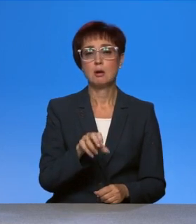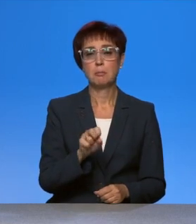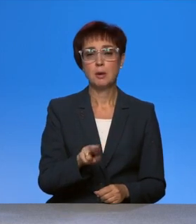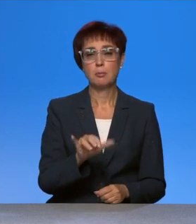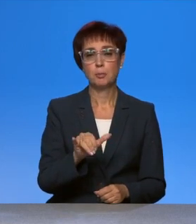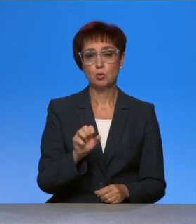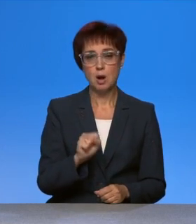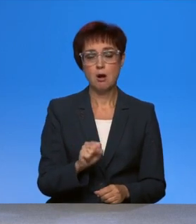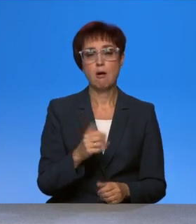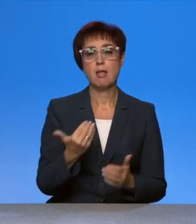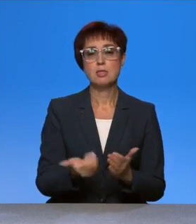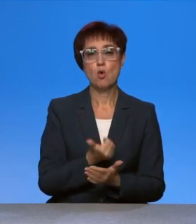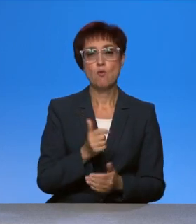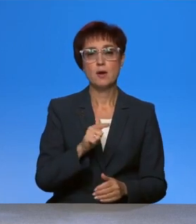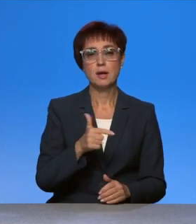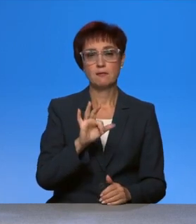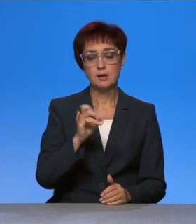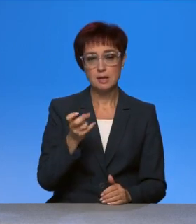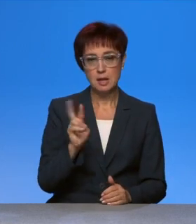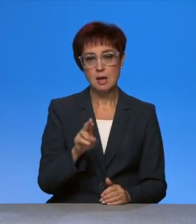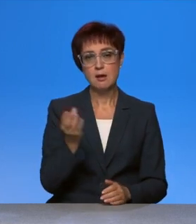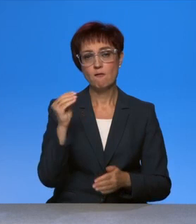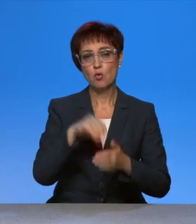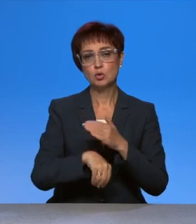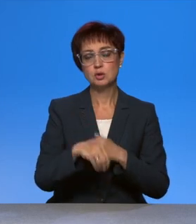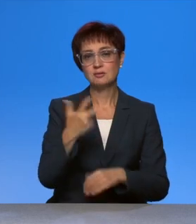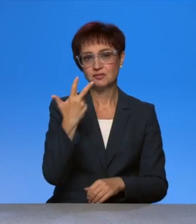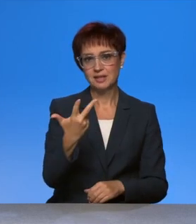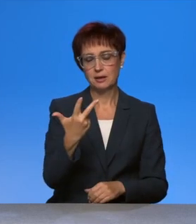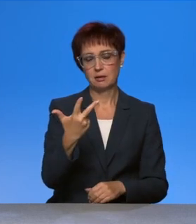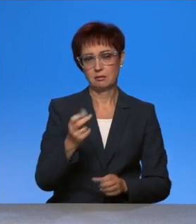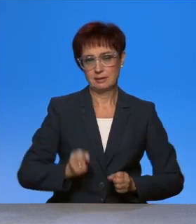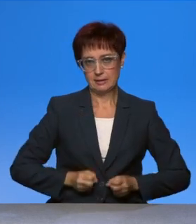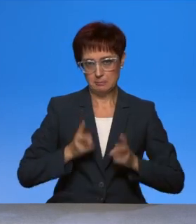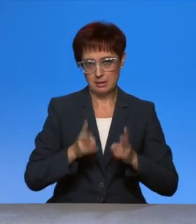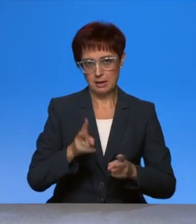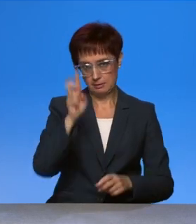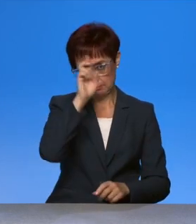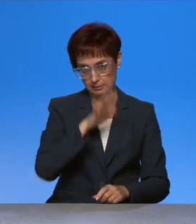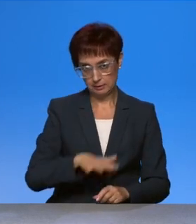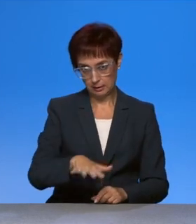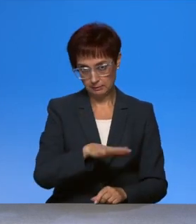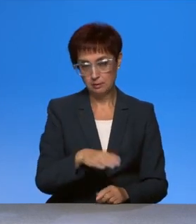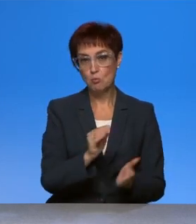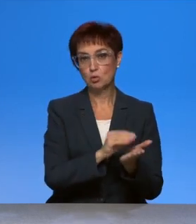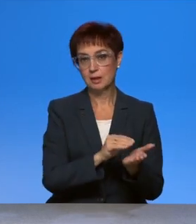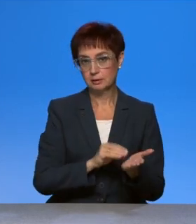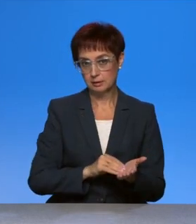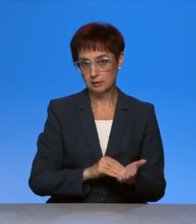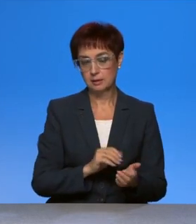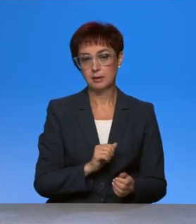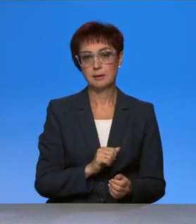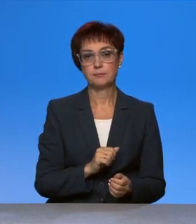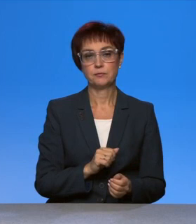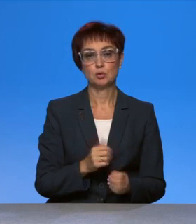криминальных стран мира из более чем 200. Опять же, по статистике. Мы до этого упомянули, значит, статистику того,